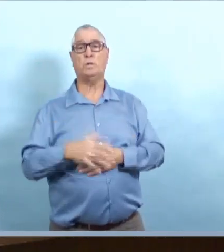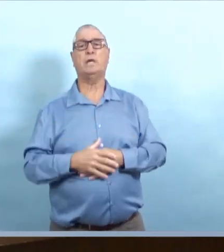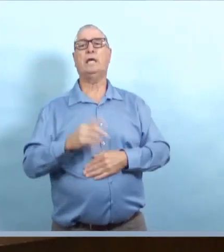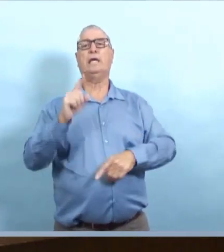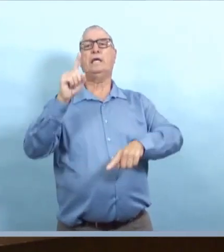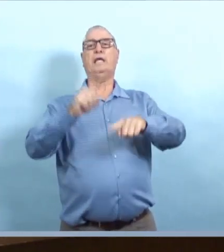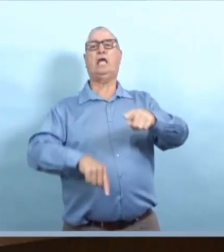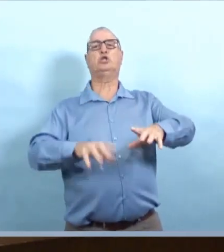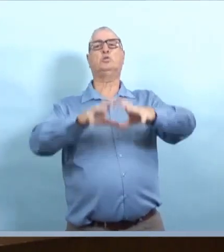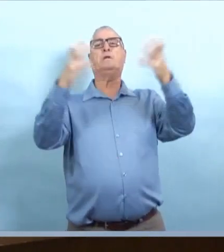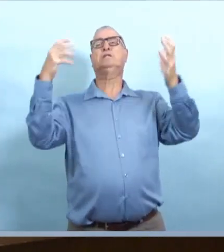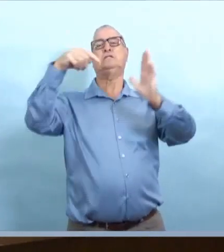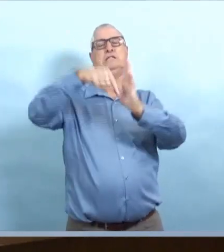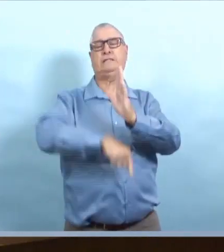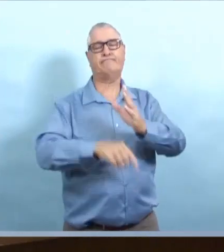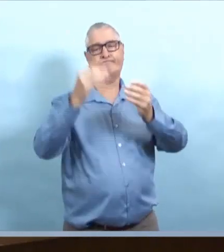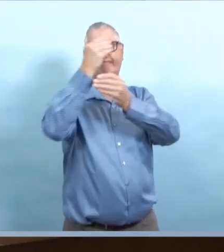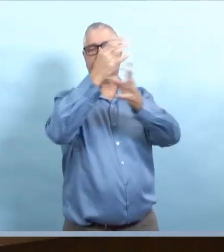à